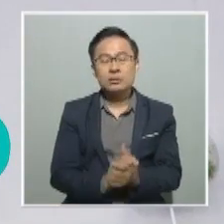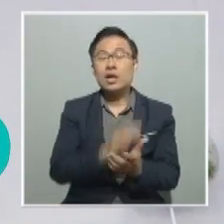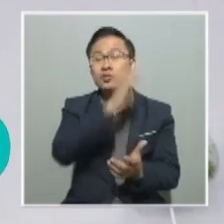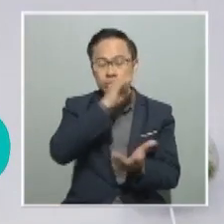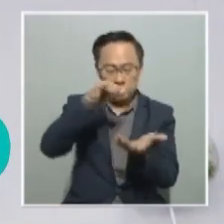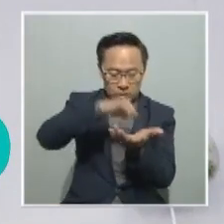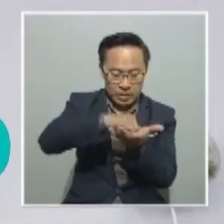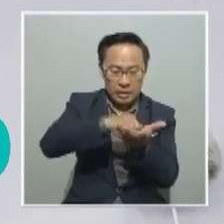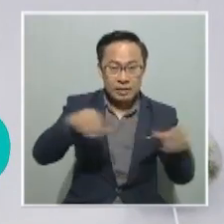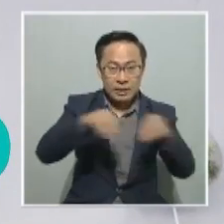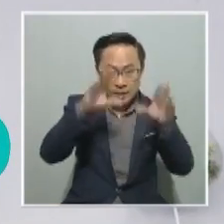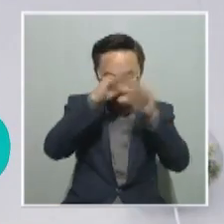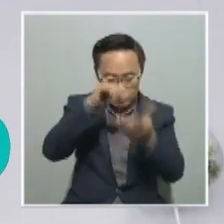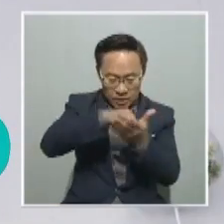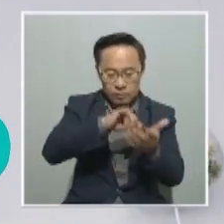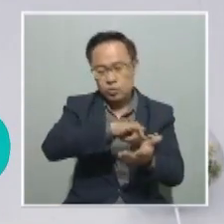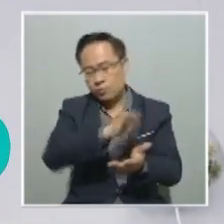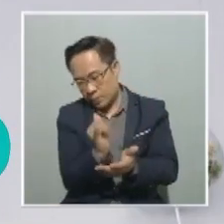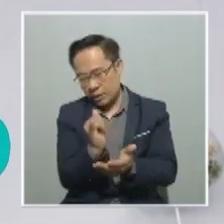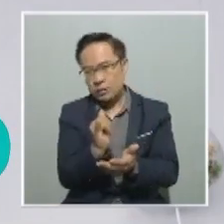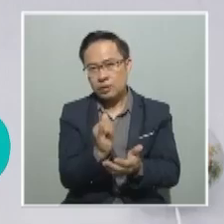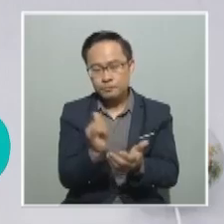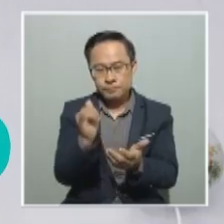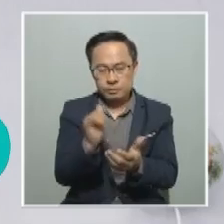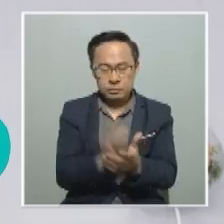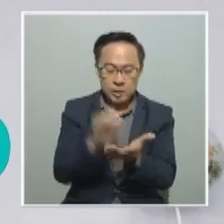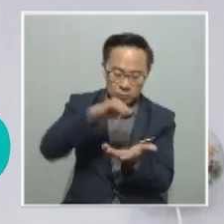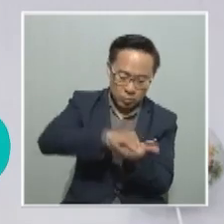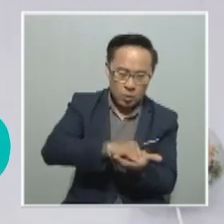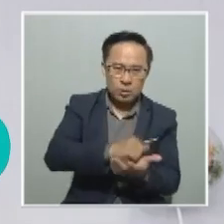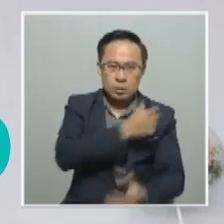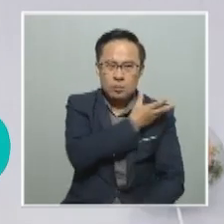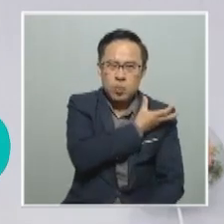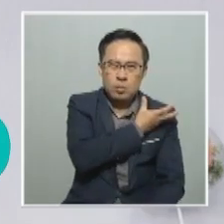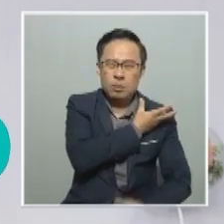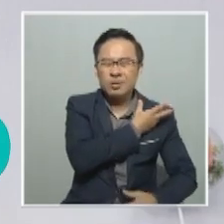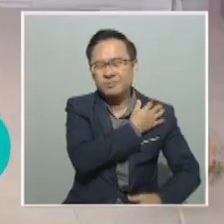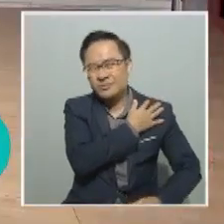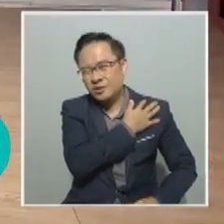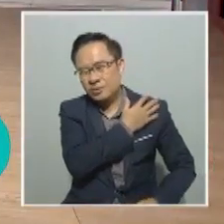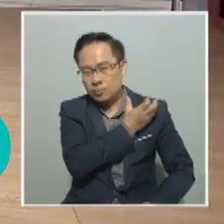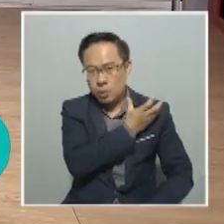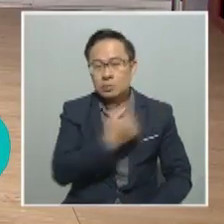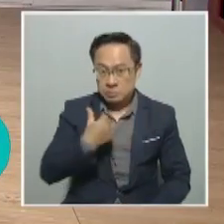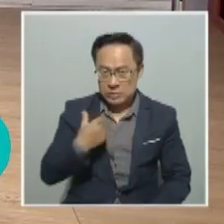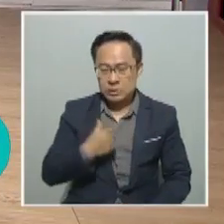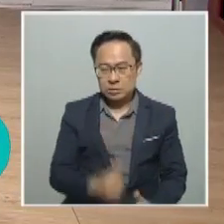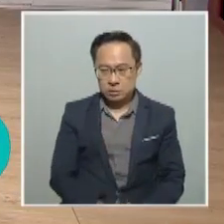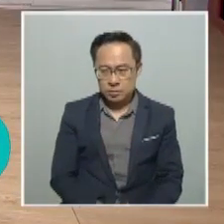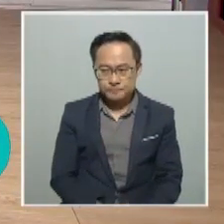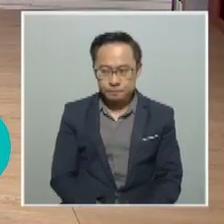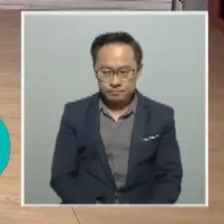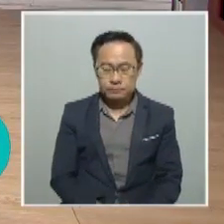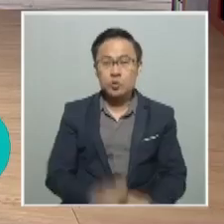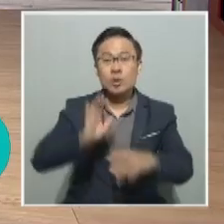าปกติเพราะไม่งั้นไอ้ข้างที่มันโดนทับทั้งคืน อ ่ะมันจะไหลติดได ้ นะฮะ เขาบอกคนเรามันพอร่างกายมันเริ่มรู้สึกเมื่อยเริ่มรู้สึกมันจะพลิกเองแหละ